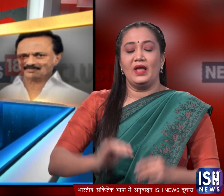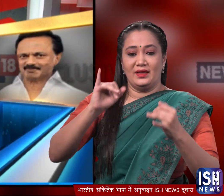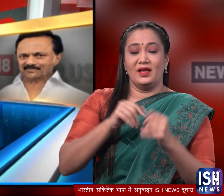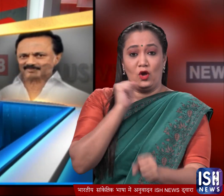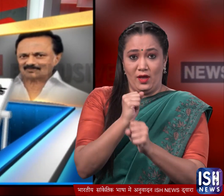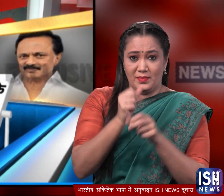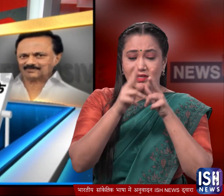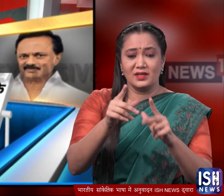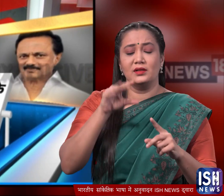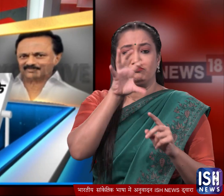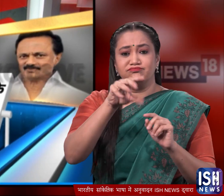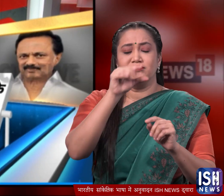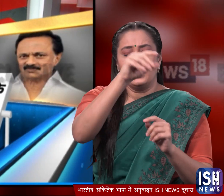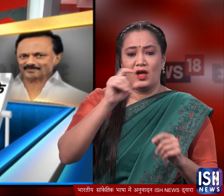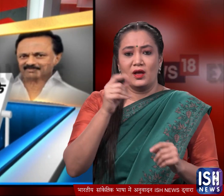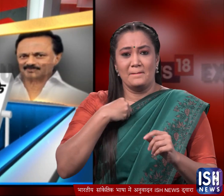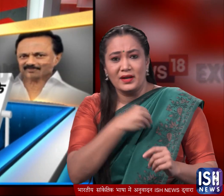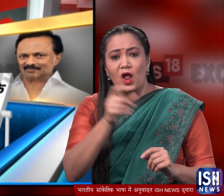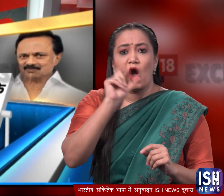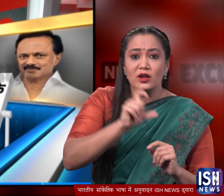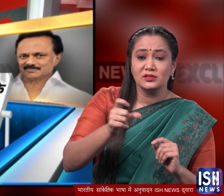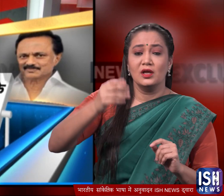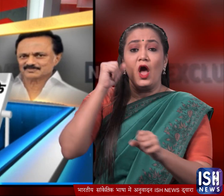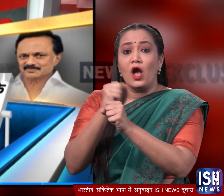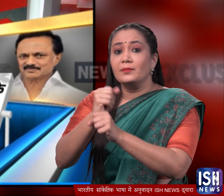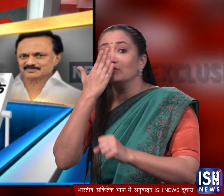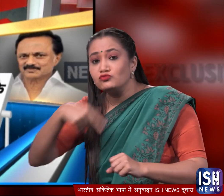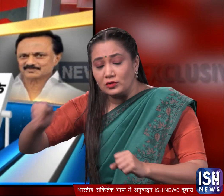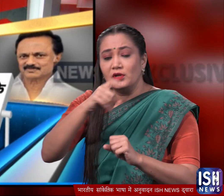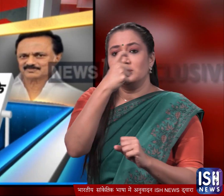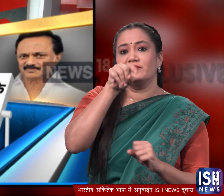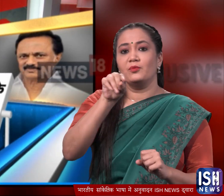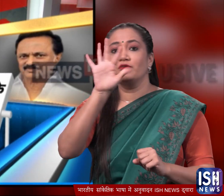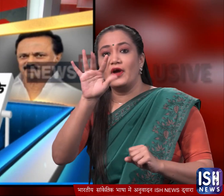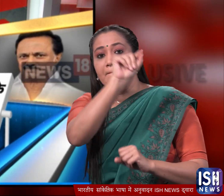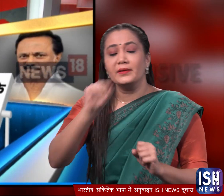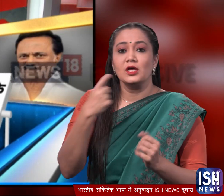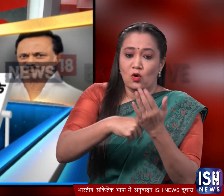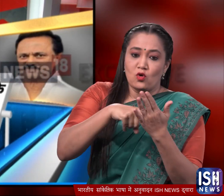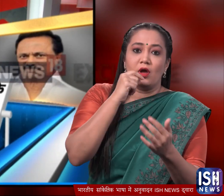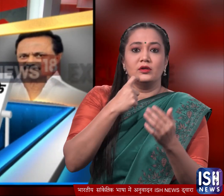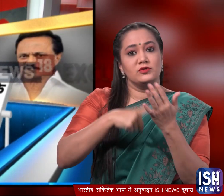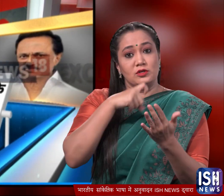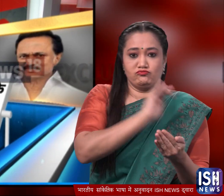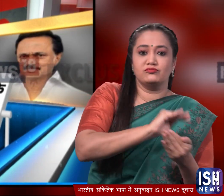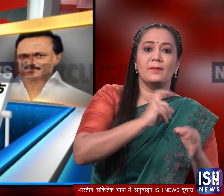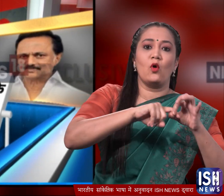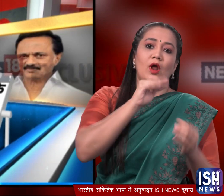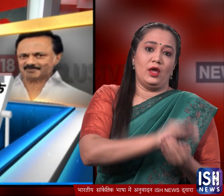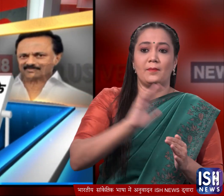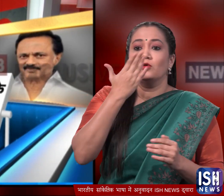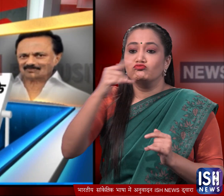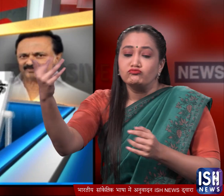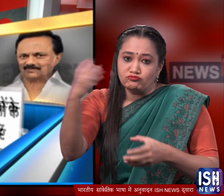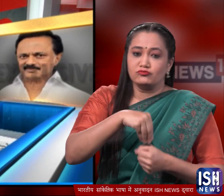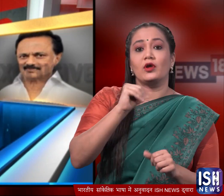स्टालिन सरकार ने राज्य के मेडिकल कॉलेजों में सरकारी स्कूलों के छात्रों के लिए 7.5% का कोटा भी बिल में तय कर दिया।